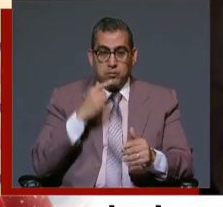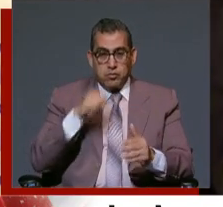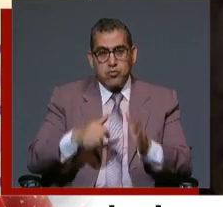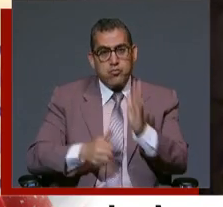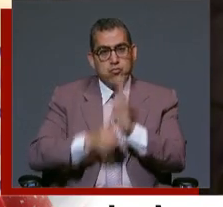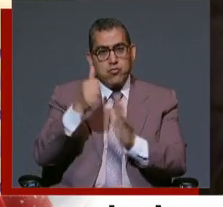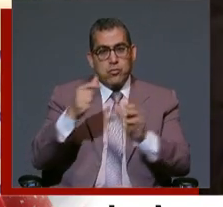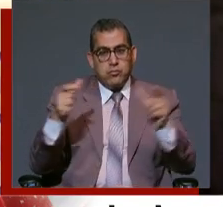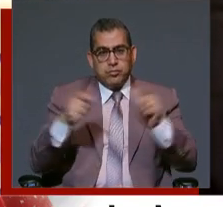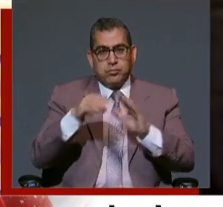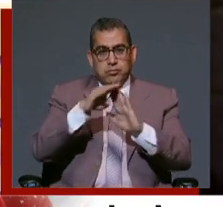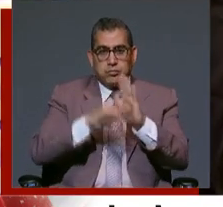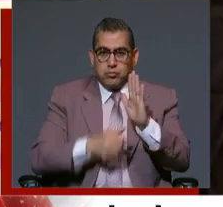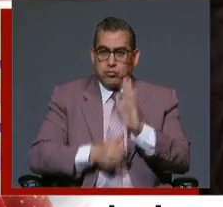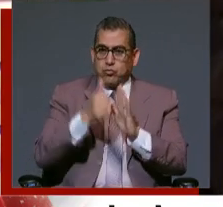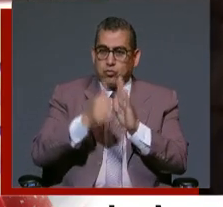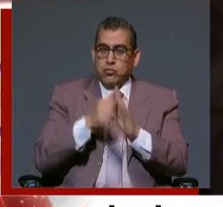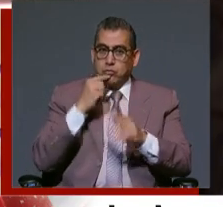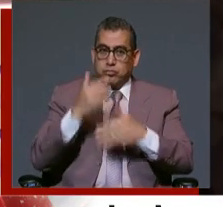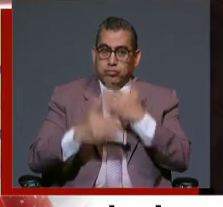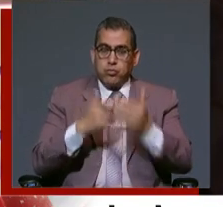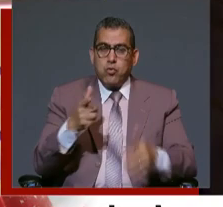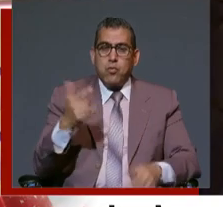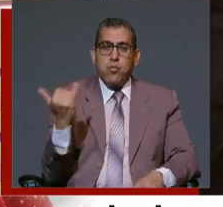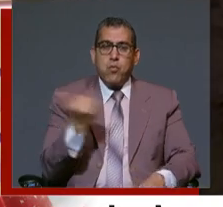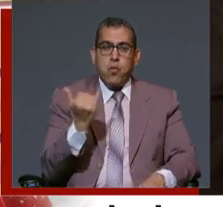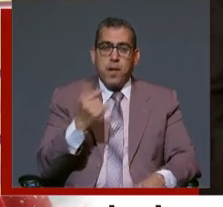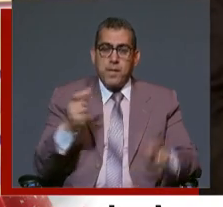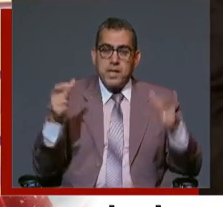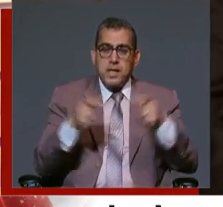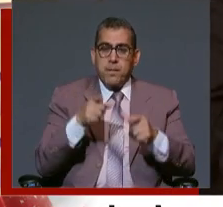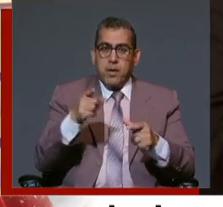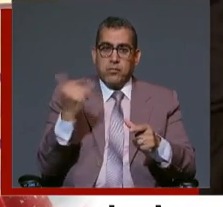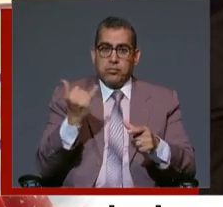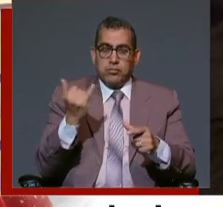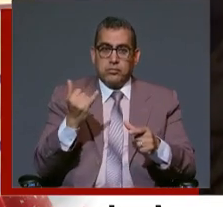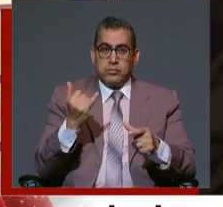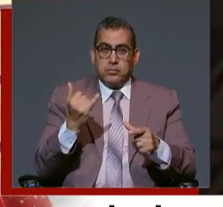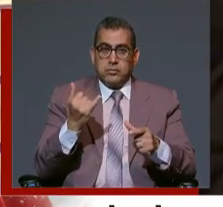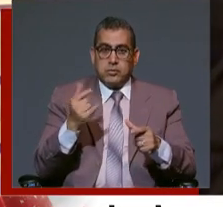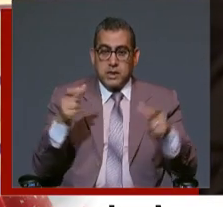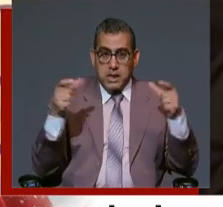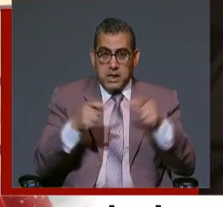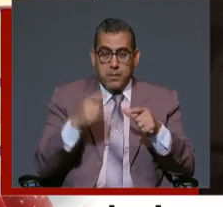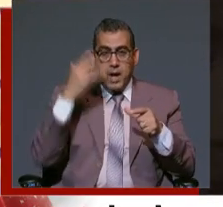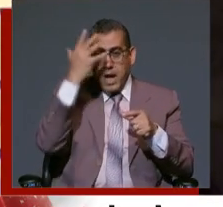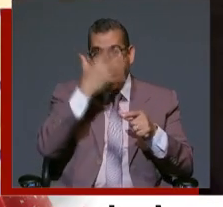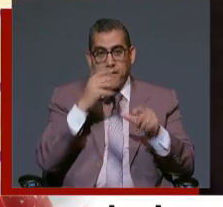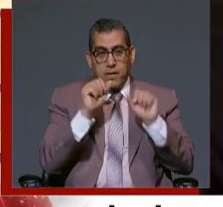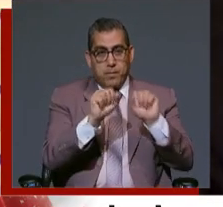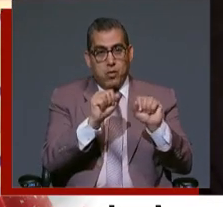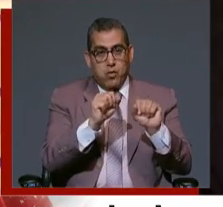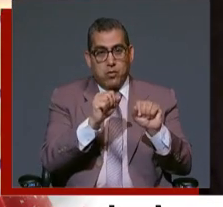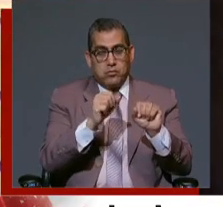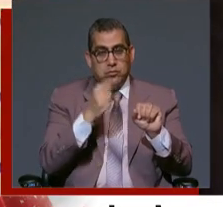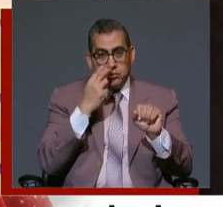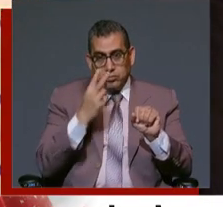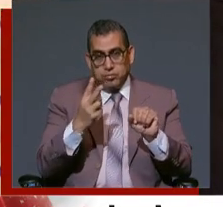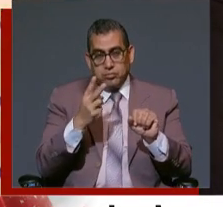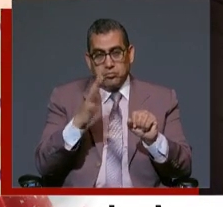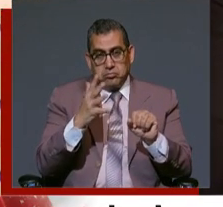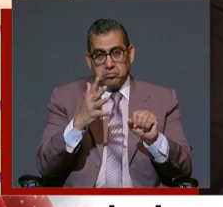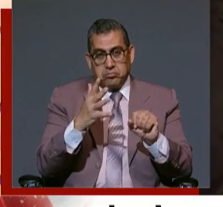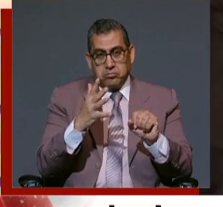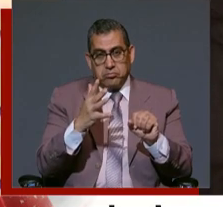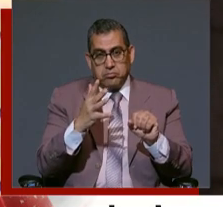لهذه التنظيمات، خصوصية هذه الاجتماعات لأنها اجتماعات إفريقية وينتظر أن